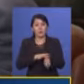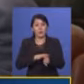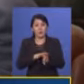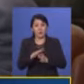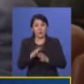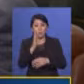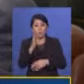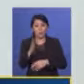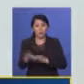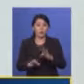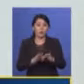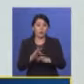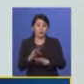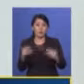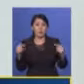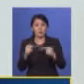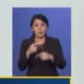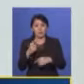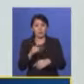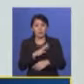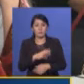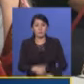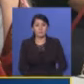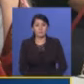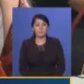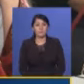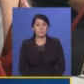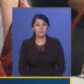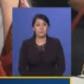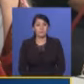бойынша алдағы жоспарларды айқындады. Нұрбол Балғабеков, Райынбек Бегужаев, жаңалықтар қызметі.